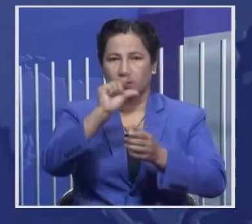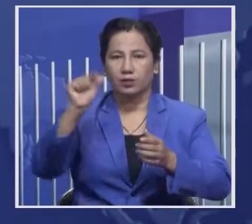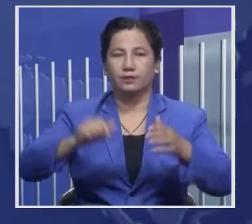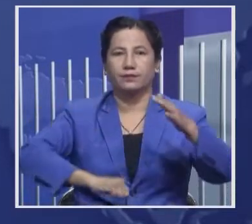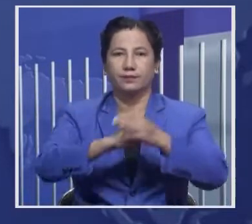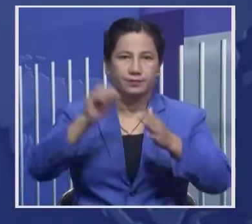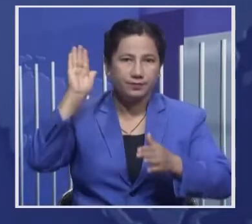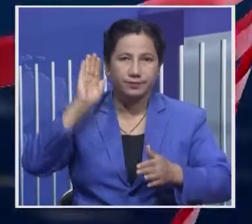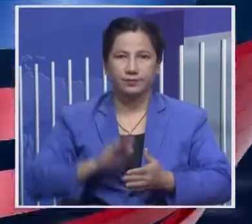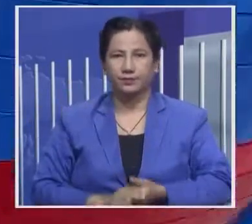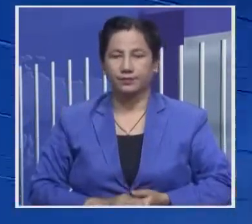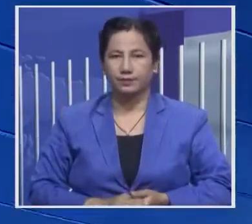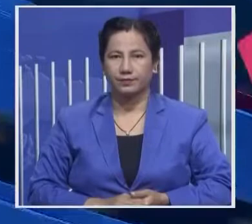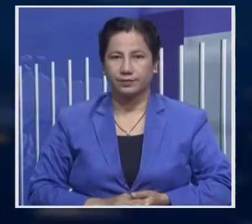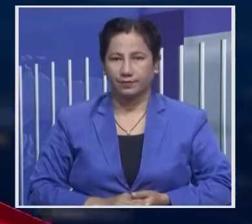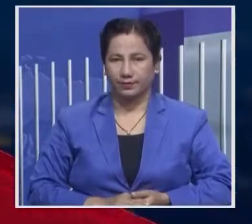प्रमुख समाचार।